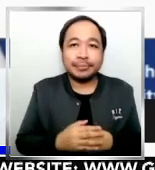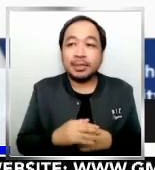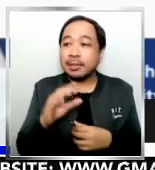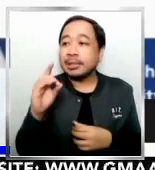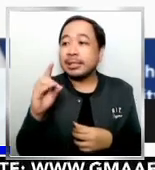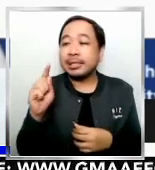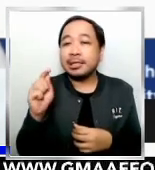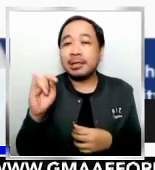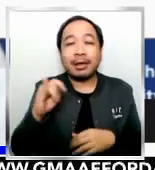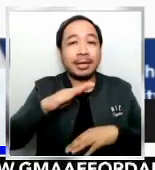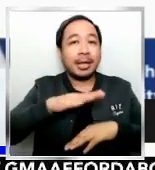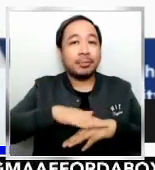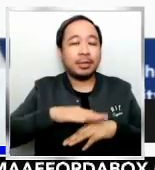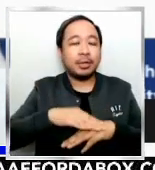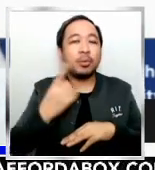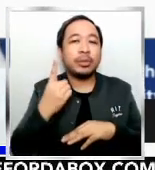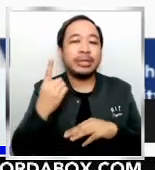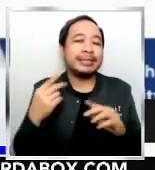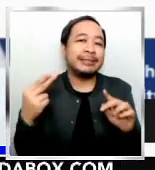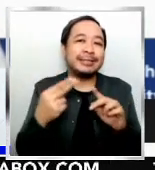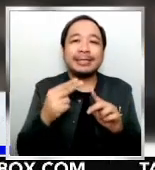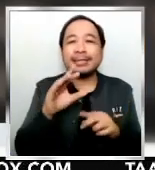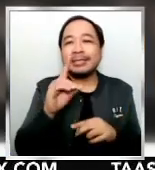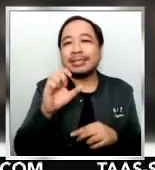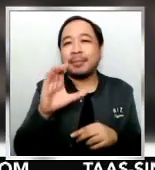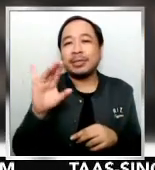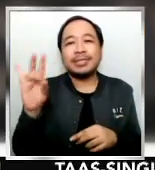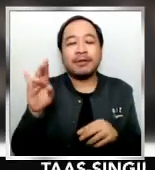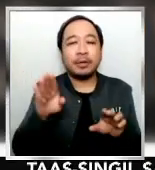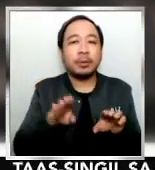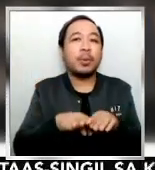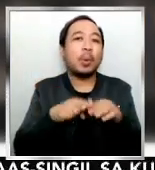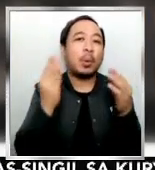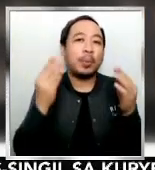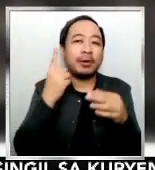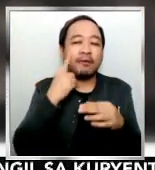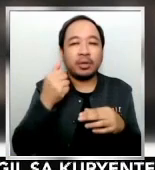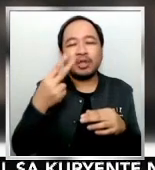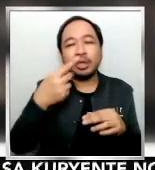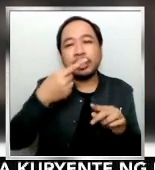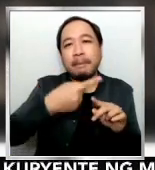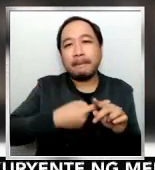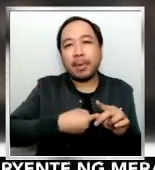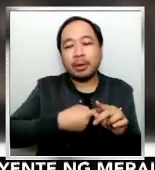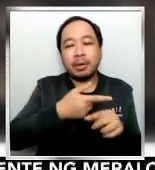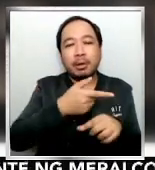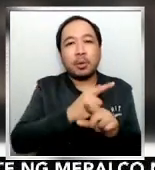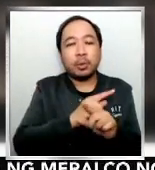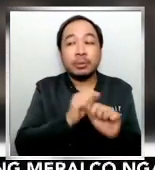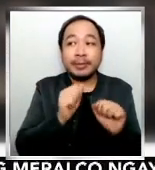7 bukas ang application para sa 13th month pay loan. Bumisita lamang daw sa